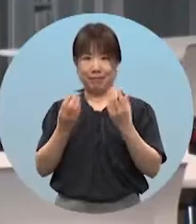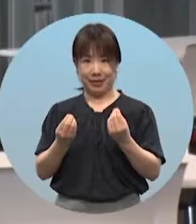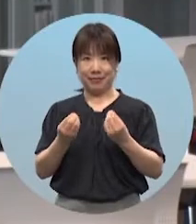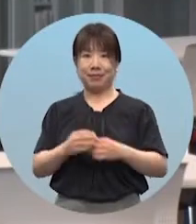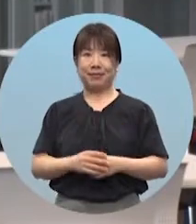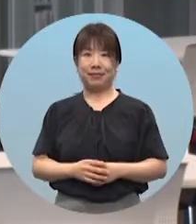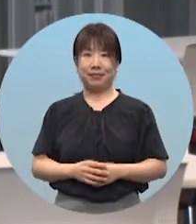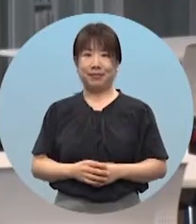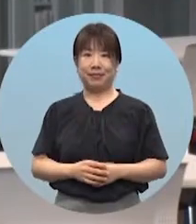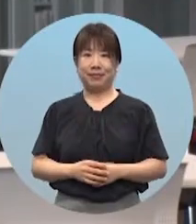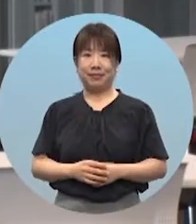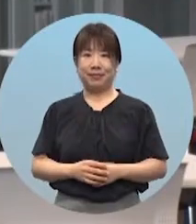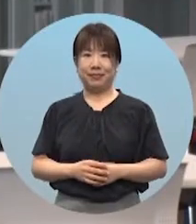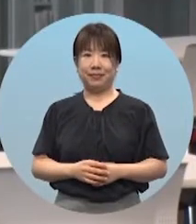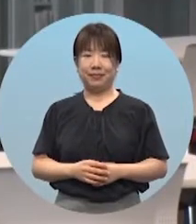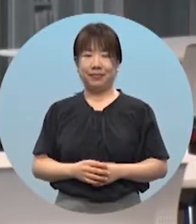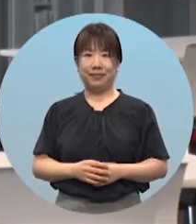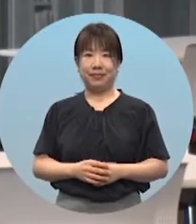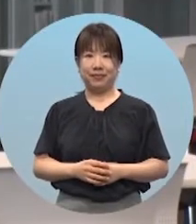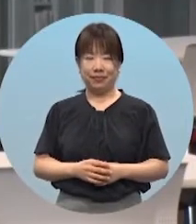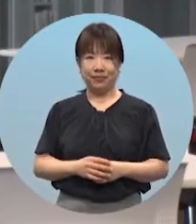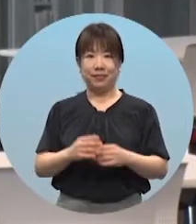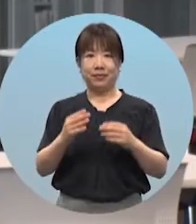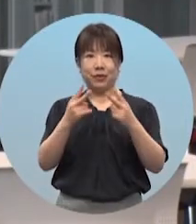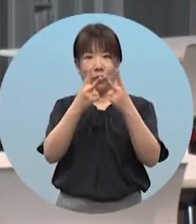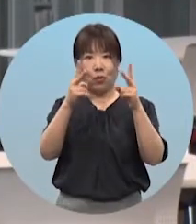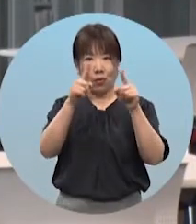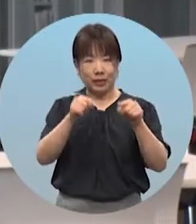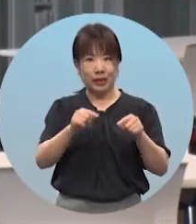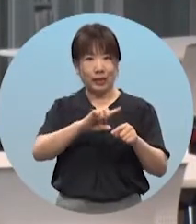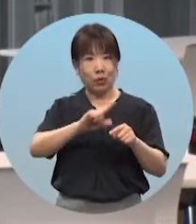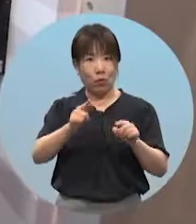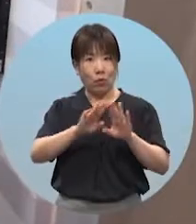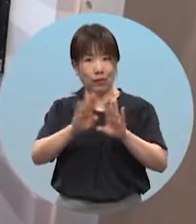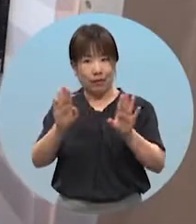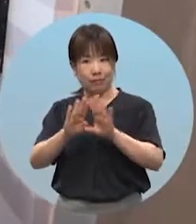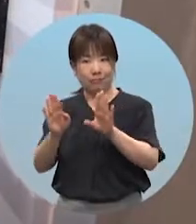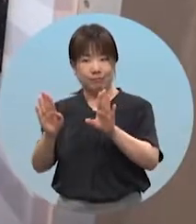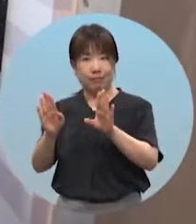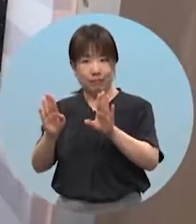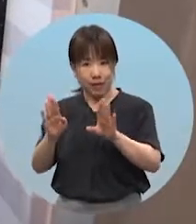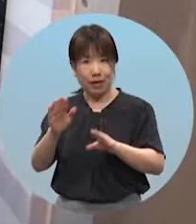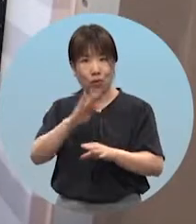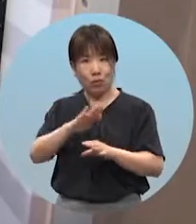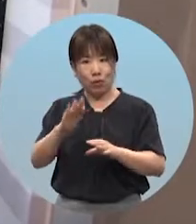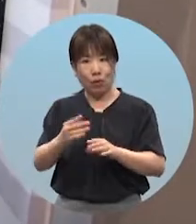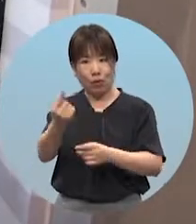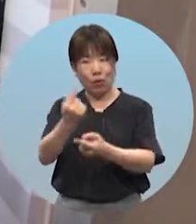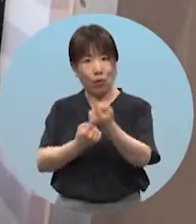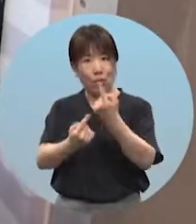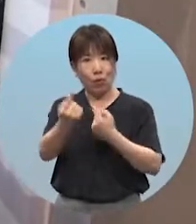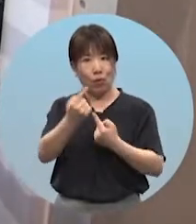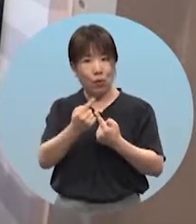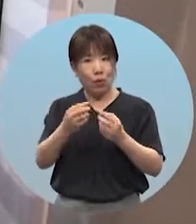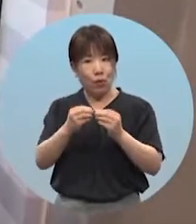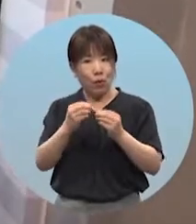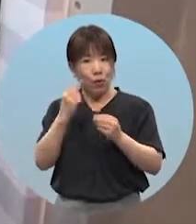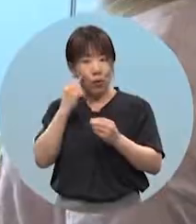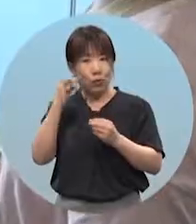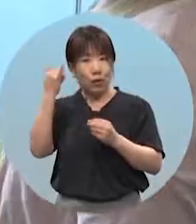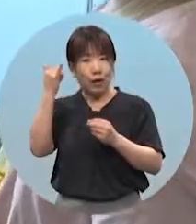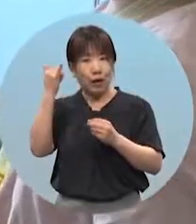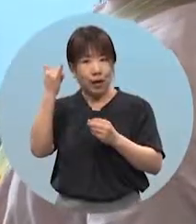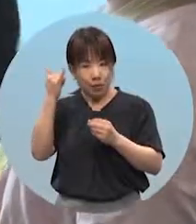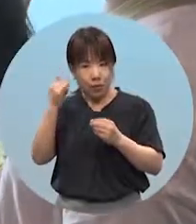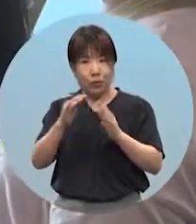イベントたくさん実施してそのイベントにたくさん参加してもらう子どもたちも含め大人の方も図書館を、